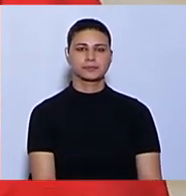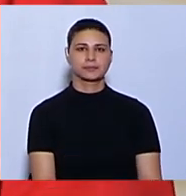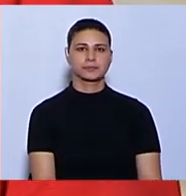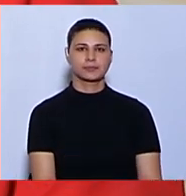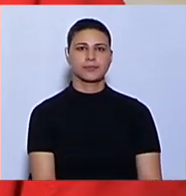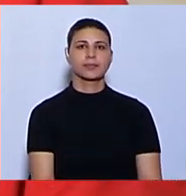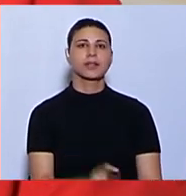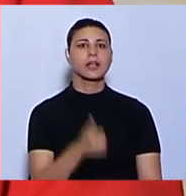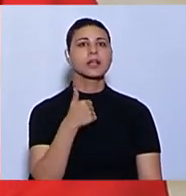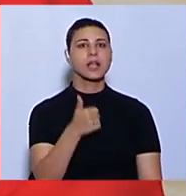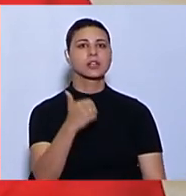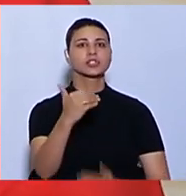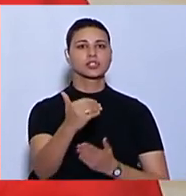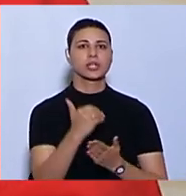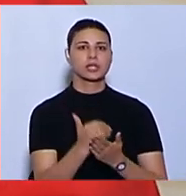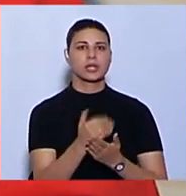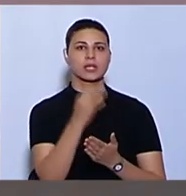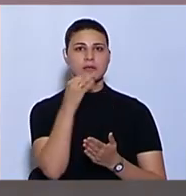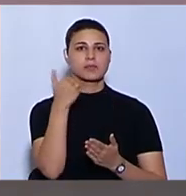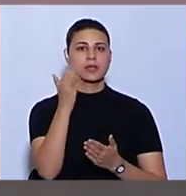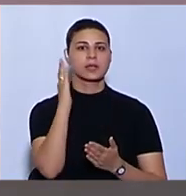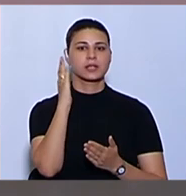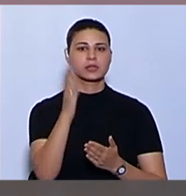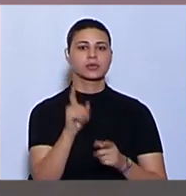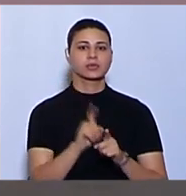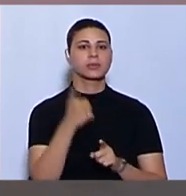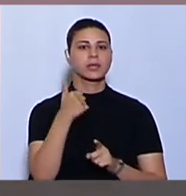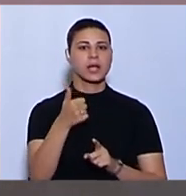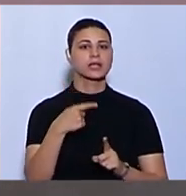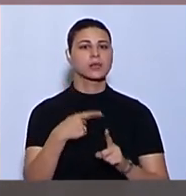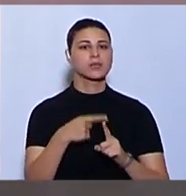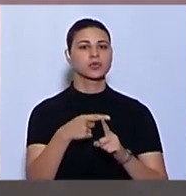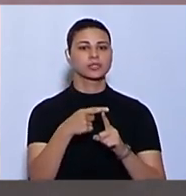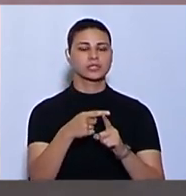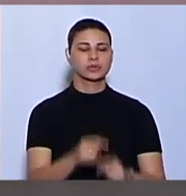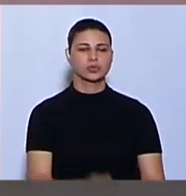რაღაც კარგი შედეგები გამოიღოს ამან, სტაბილური და პოზიტიური